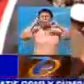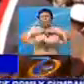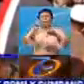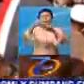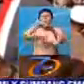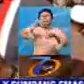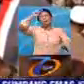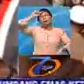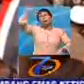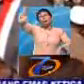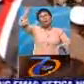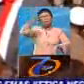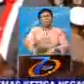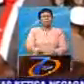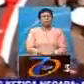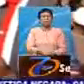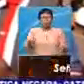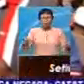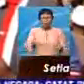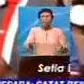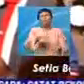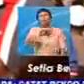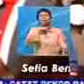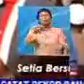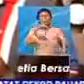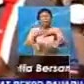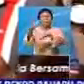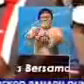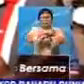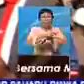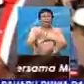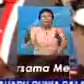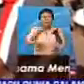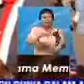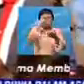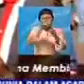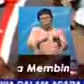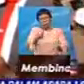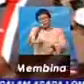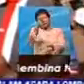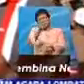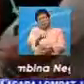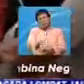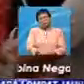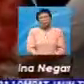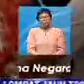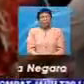Subhanahu Wa Taala dalam melaksanakan korban pada hari ini. Sama Majid melaporkan untuk Berita RTM. Yeah.